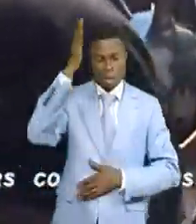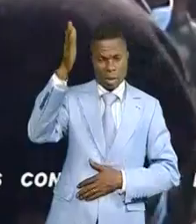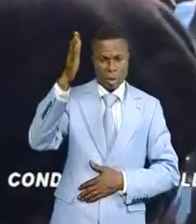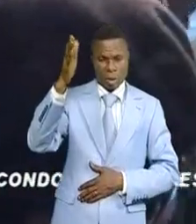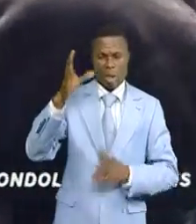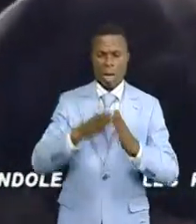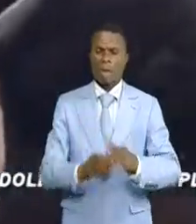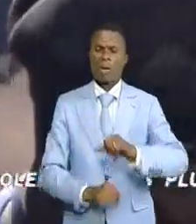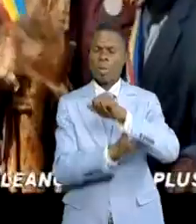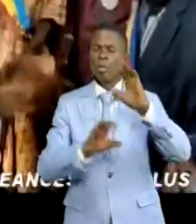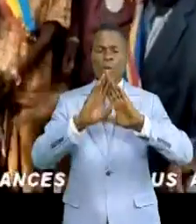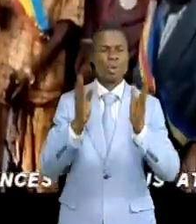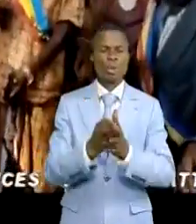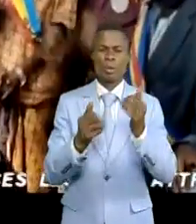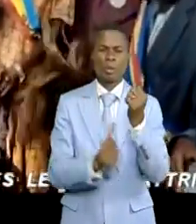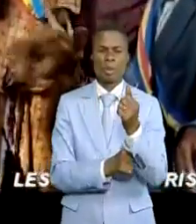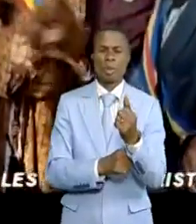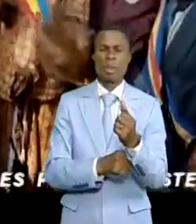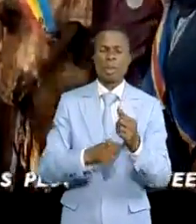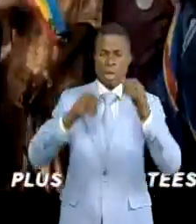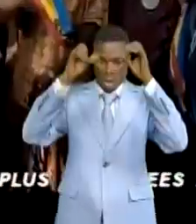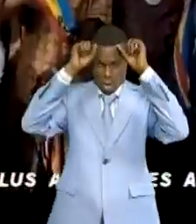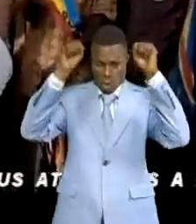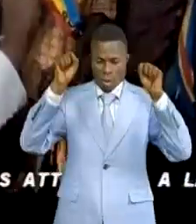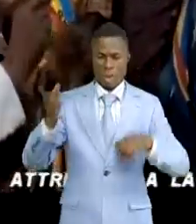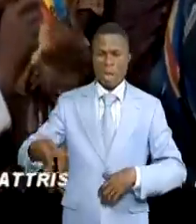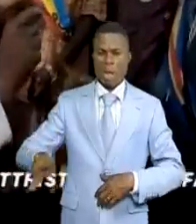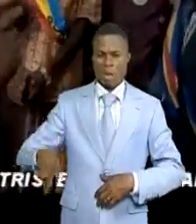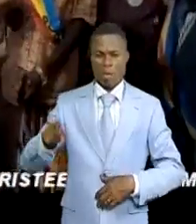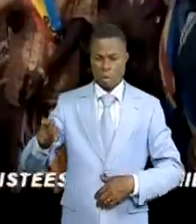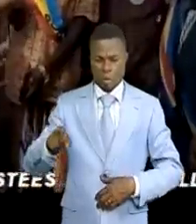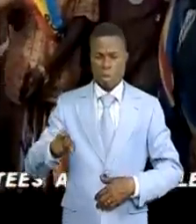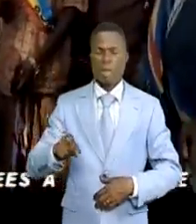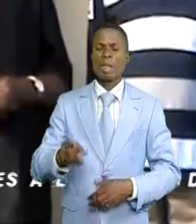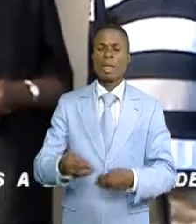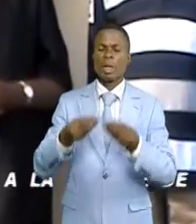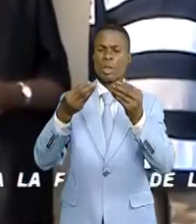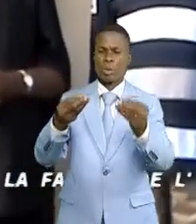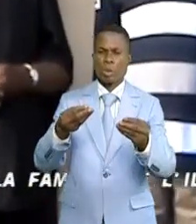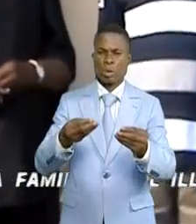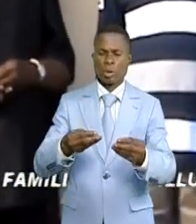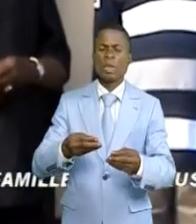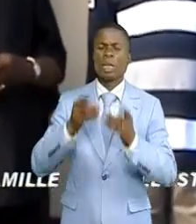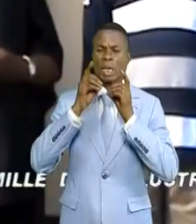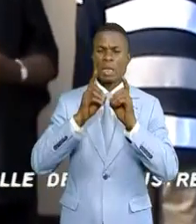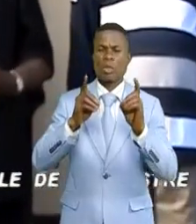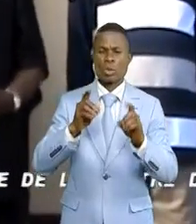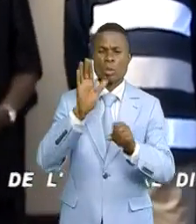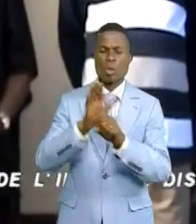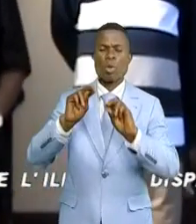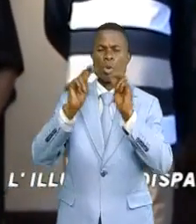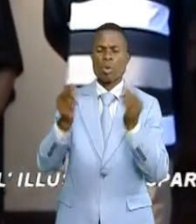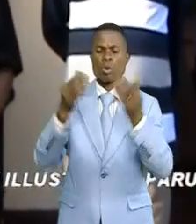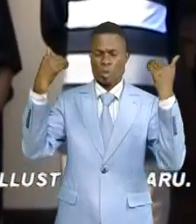avec l'accompagnement de tous. Le chef de l'exécutif du Kwango a ensuite accordé des audiences aux différentes couches de